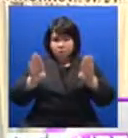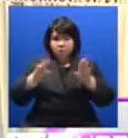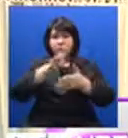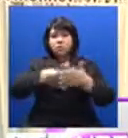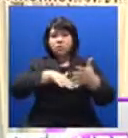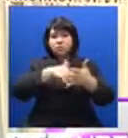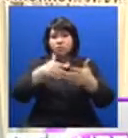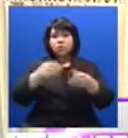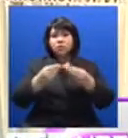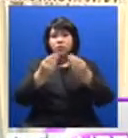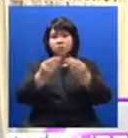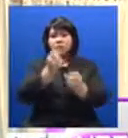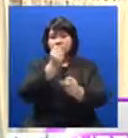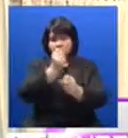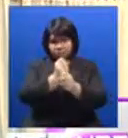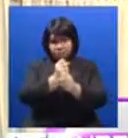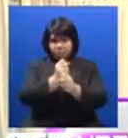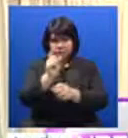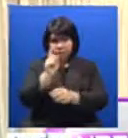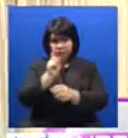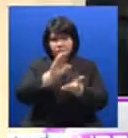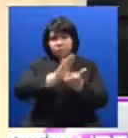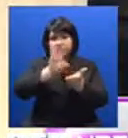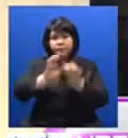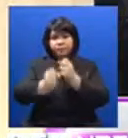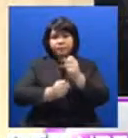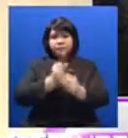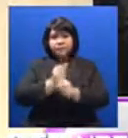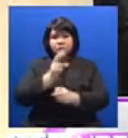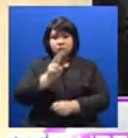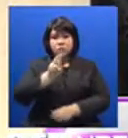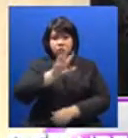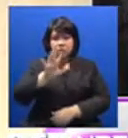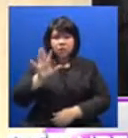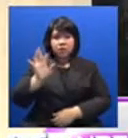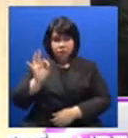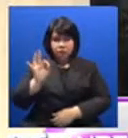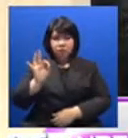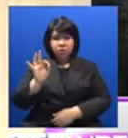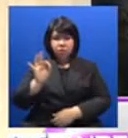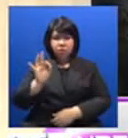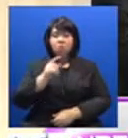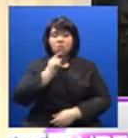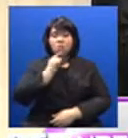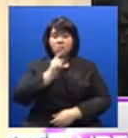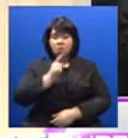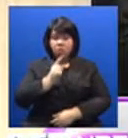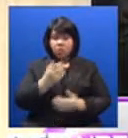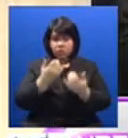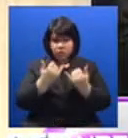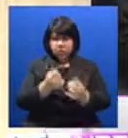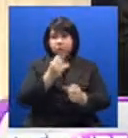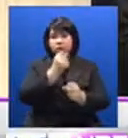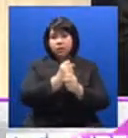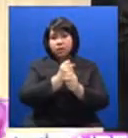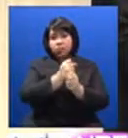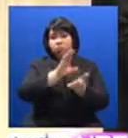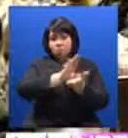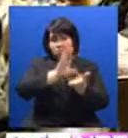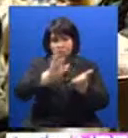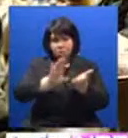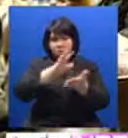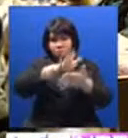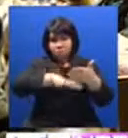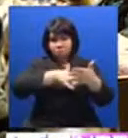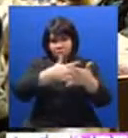ายการจัดทำงบประมาณรายจ่ายประจำปีงบประมาณ2559โดยระบุว่าการจัดทำงบประมาณต้องมีประสิทธิภ